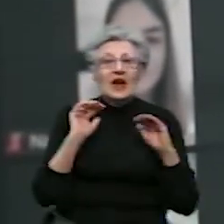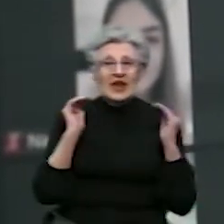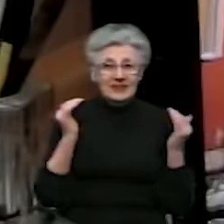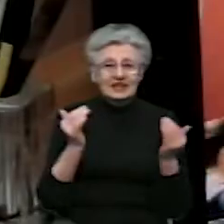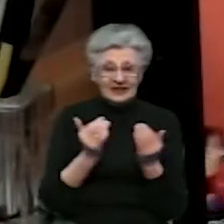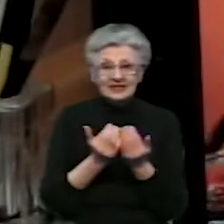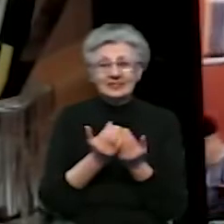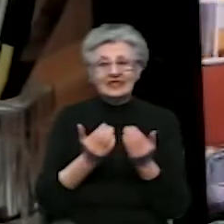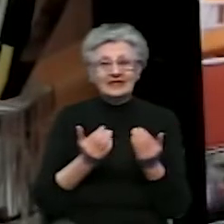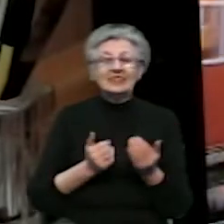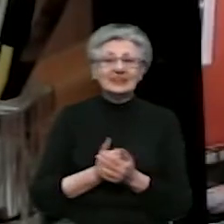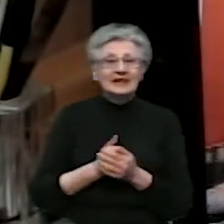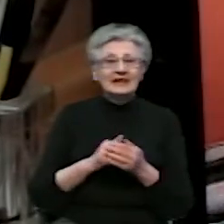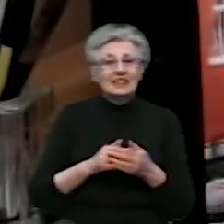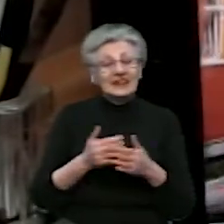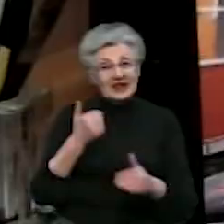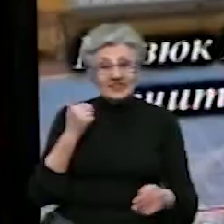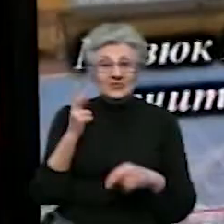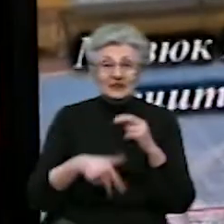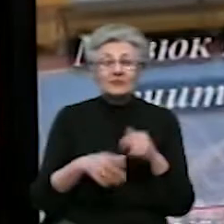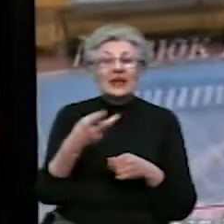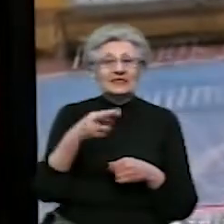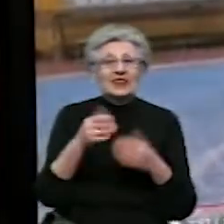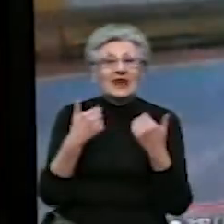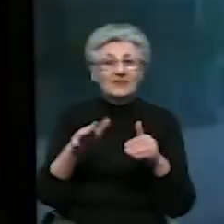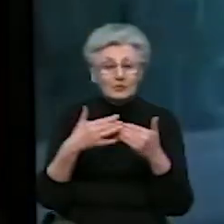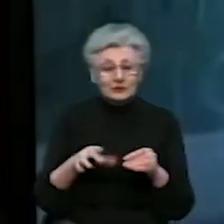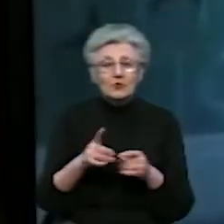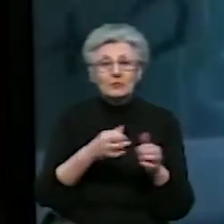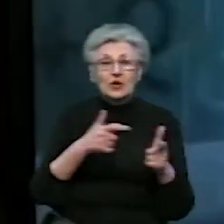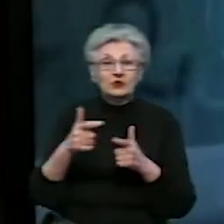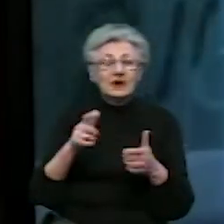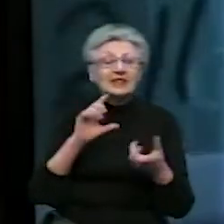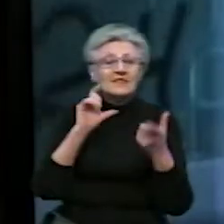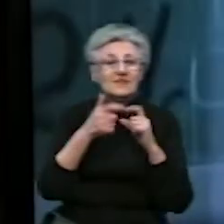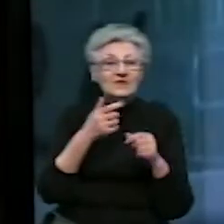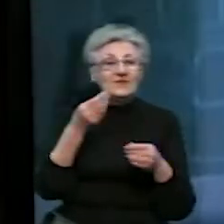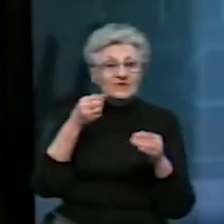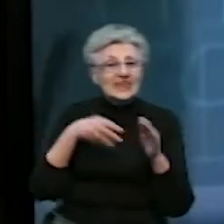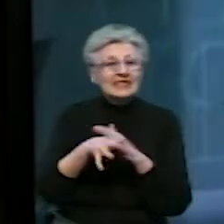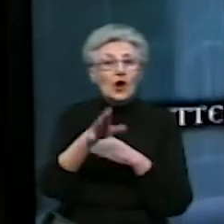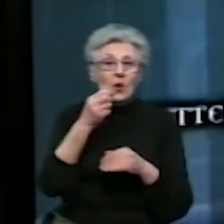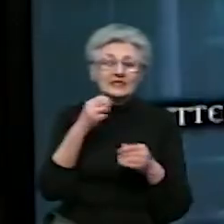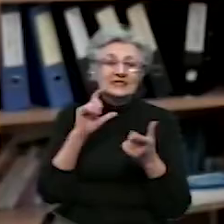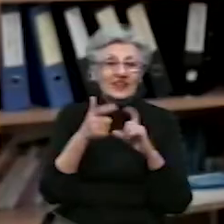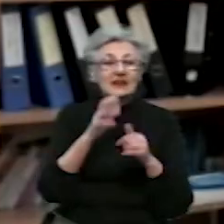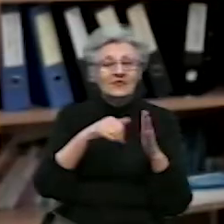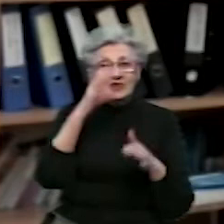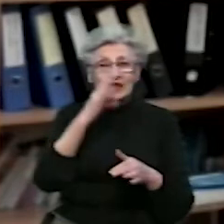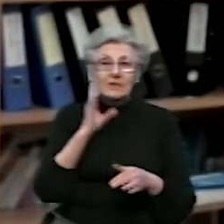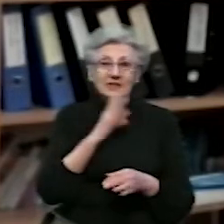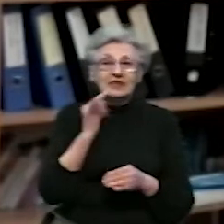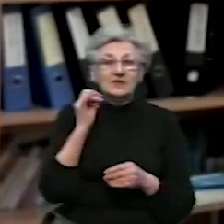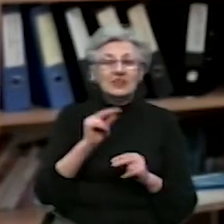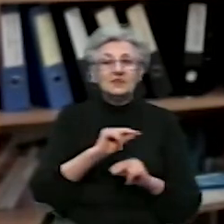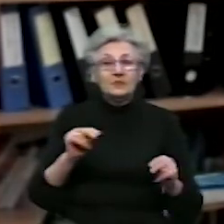рівні. Для випускників підготували відеозвернення з привітаннями від батьків та вчителів. Шкода, що